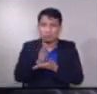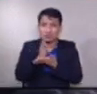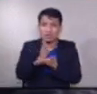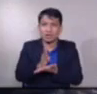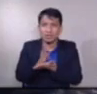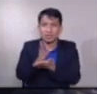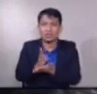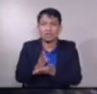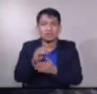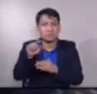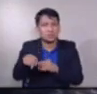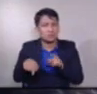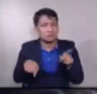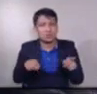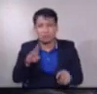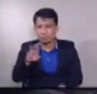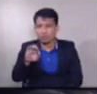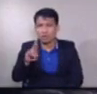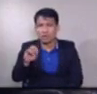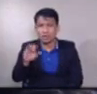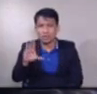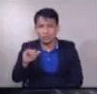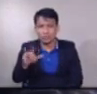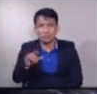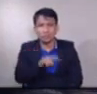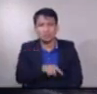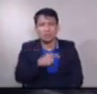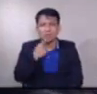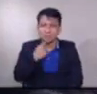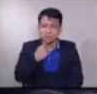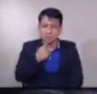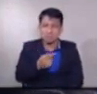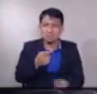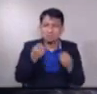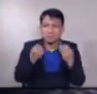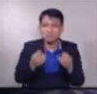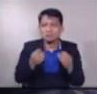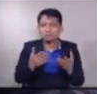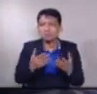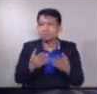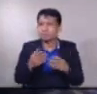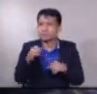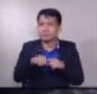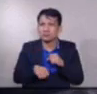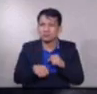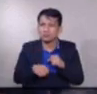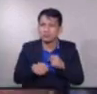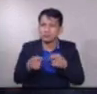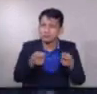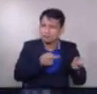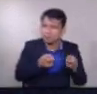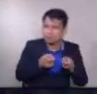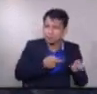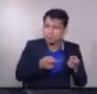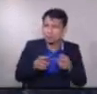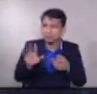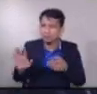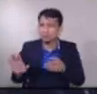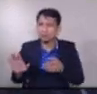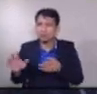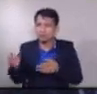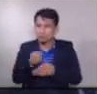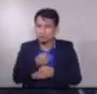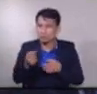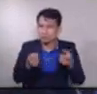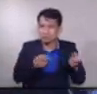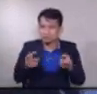Boracay, instead na tribal governance, ginawang madre government. Ibig sabihin, ginagawang manipulation.